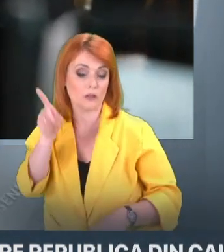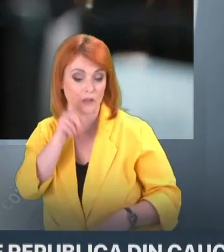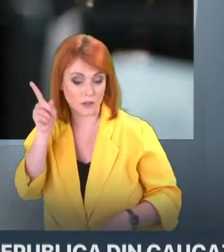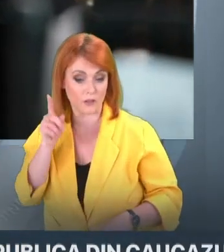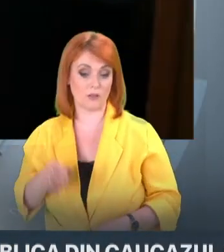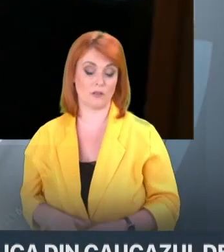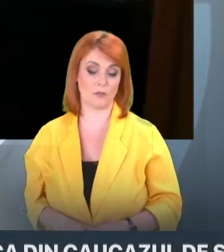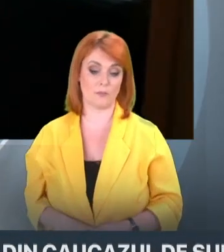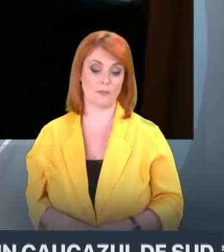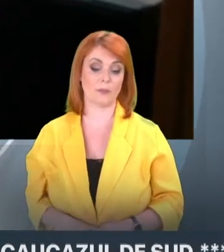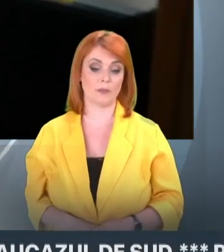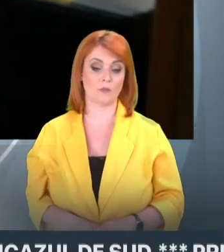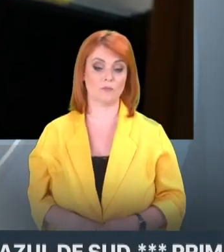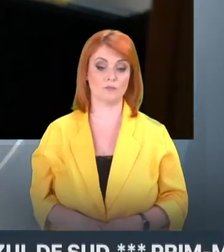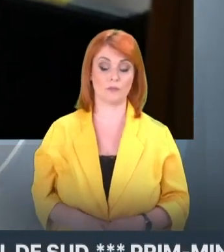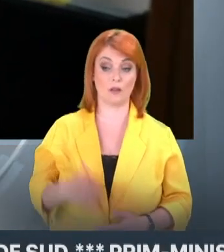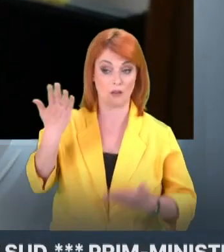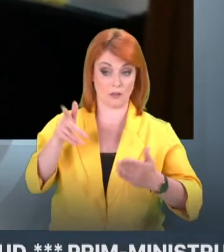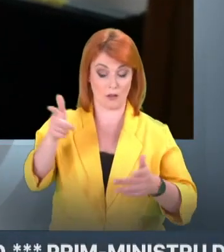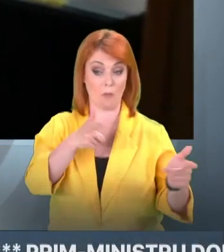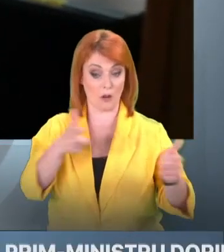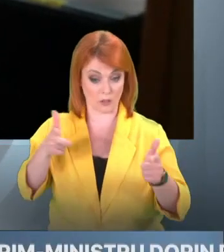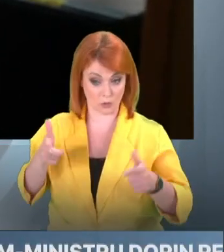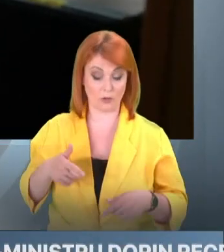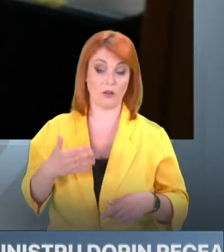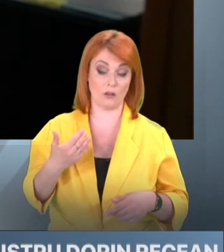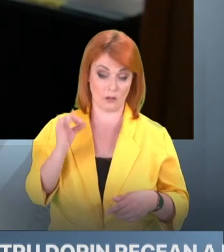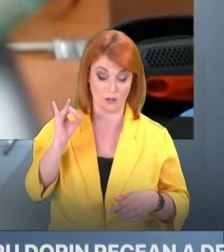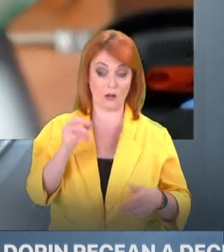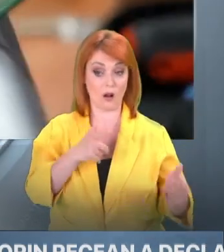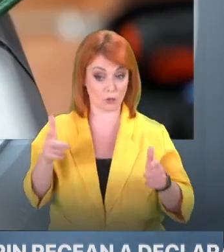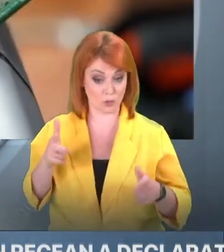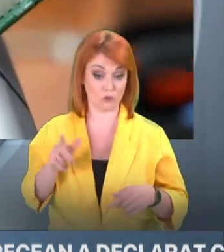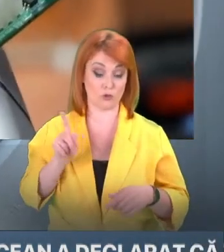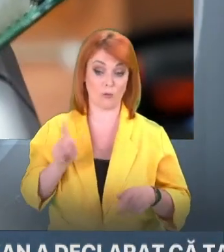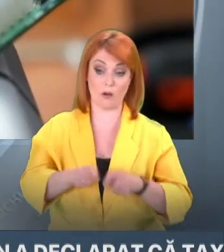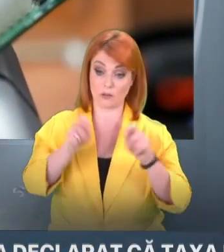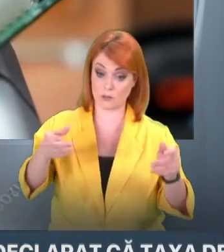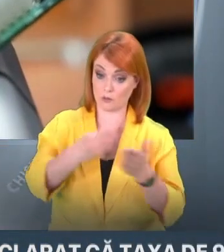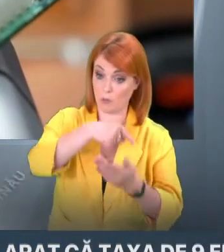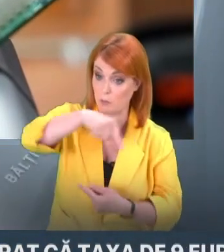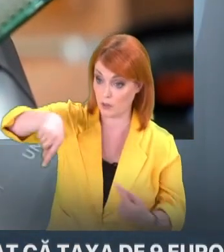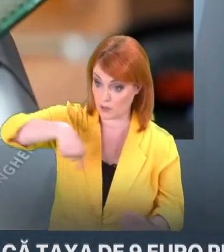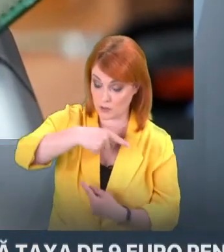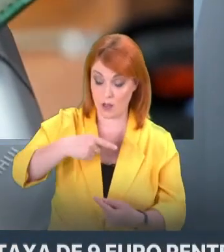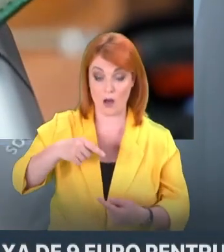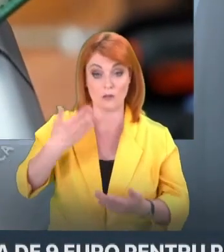către care ne adresăm noi sunt pregătiți și motivați să-și lanseze o afacere, atunci îi pregătim foarte foarte bine și susținem